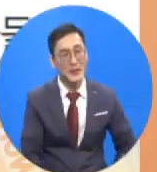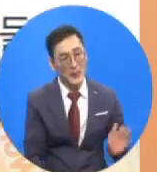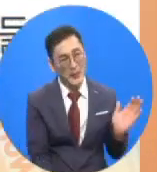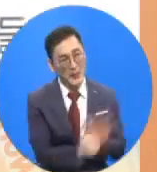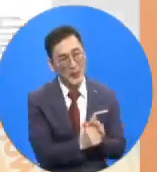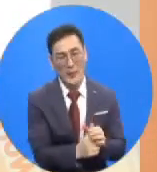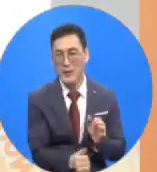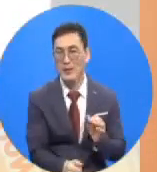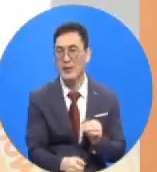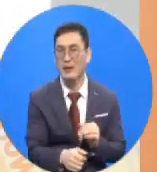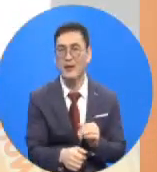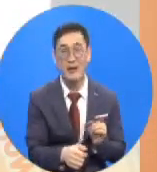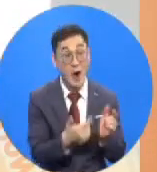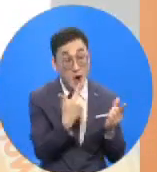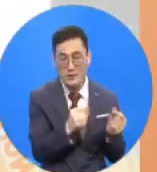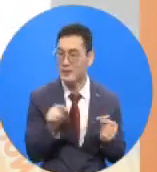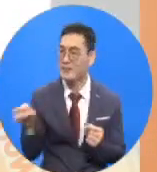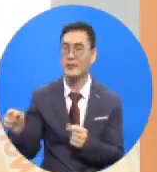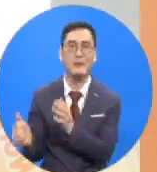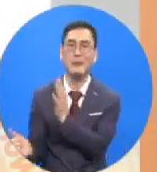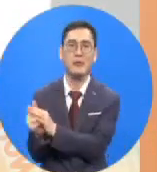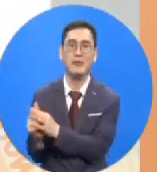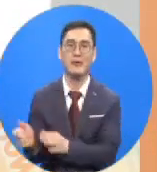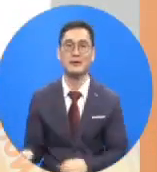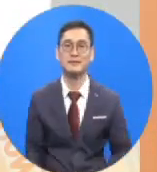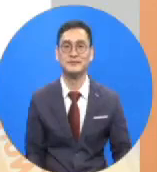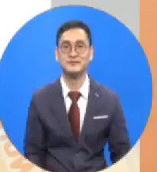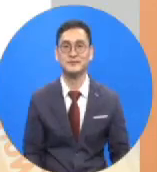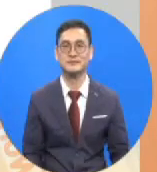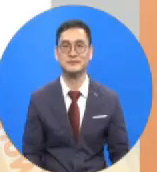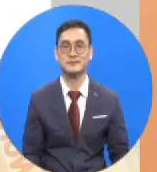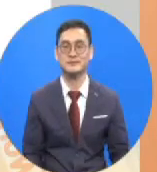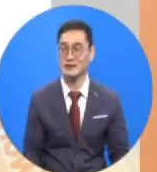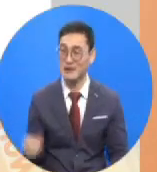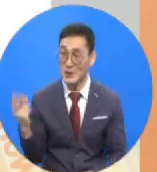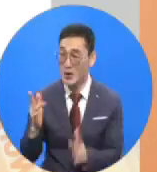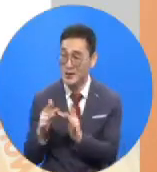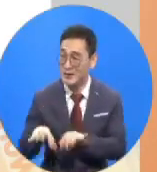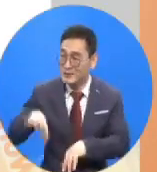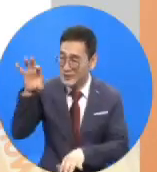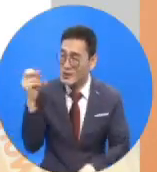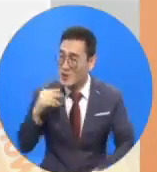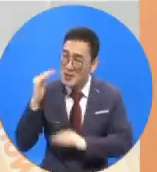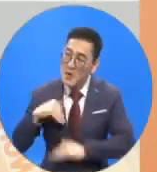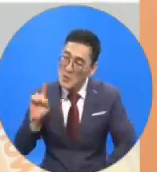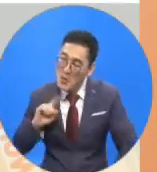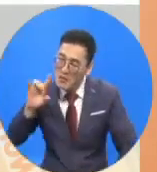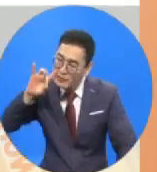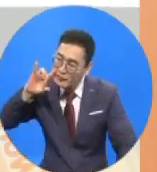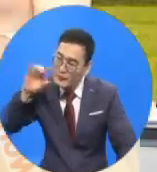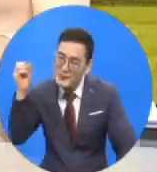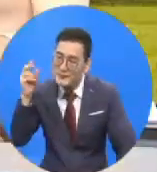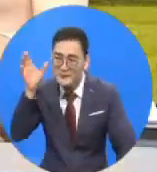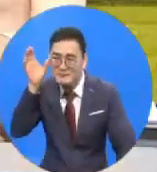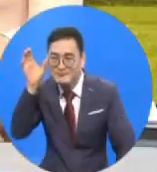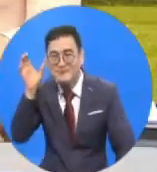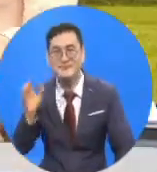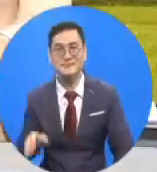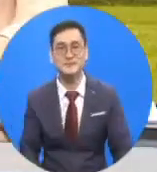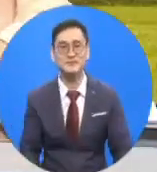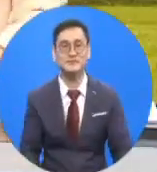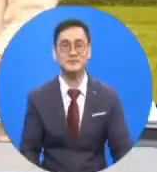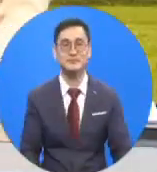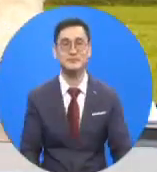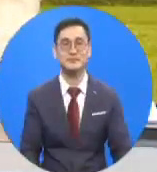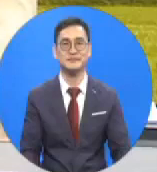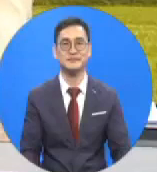많습니다 야 이렇기 때문에 올 앞으로 또 무슨 글이 올라 올지 또한 것도 관심을 기울인 것 같습니다 근데 예 지금 다 알수